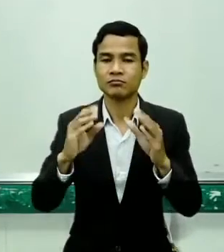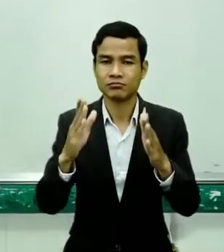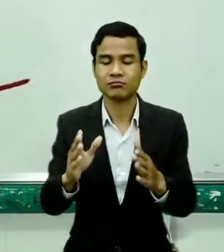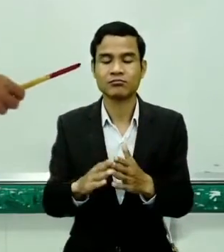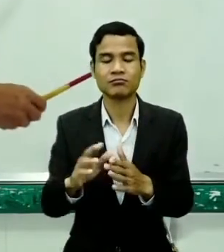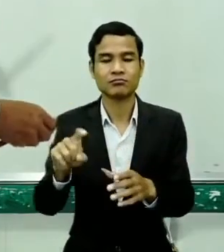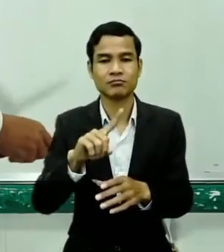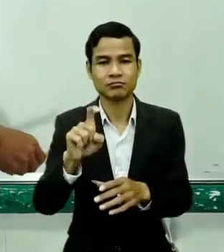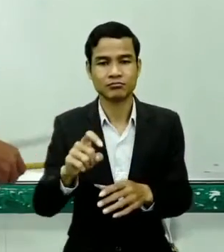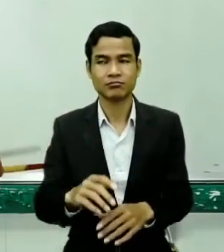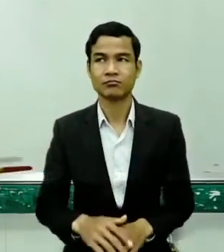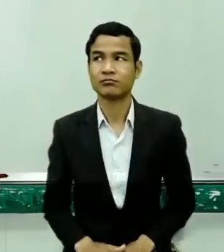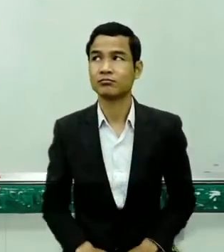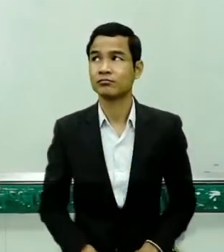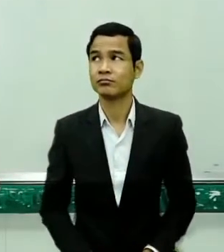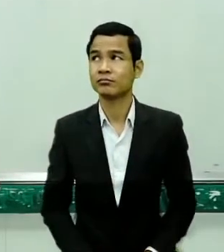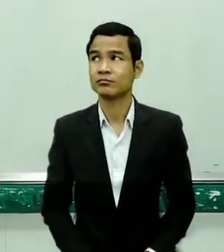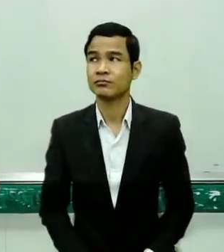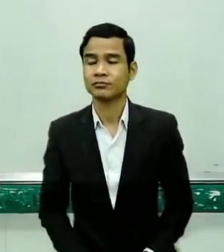sống xạ là bó